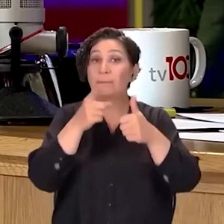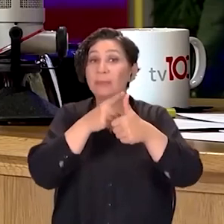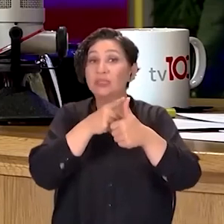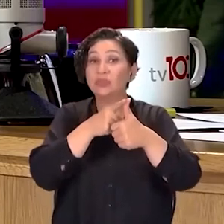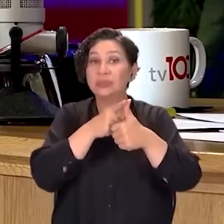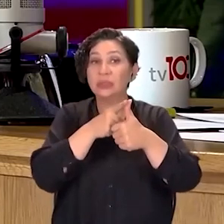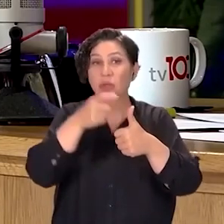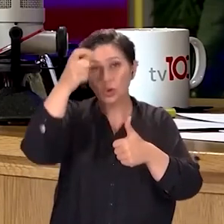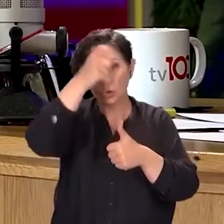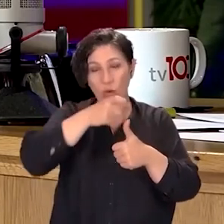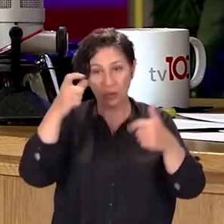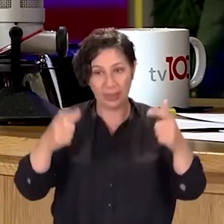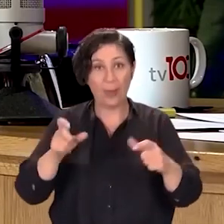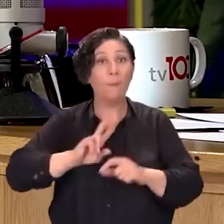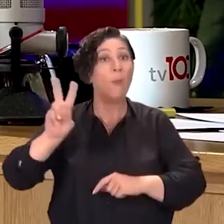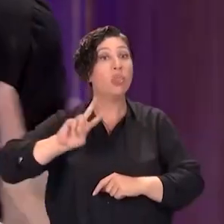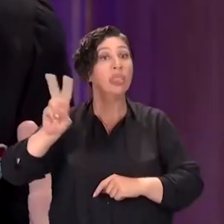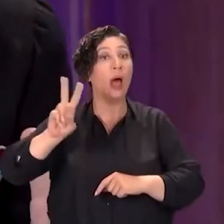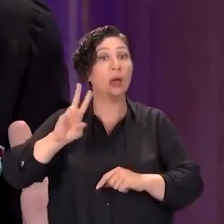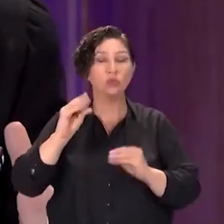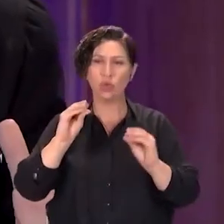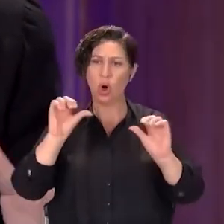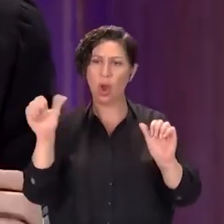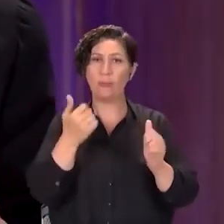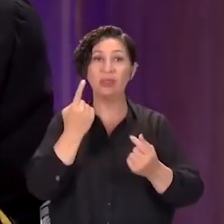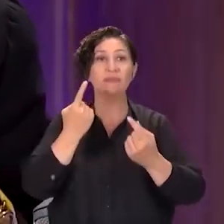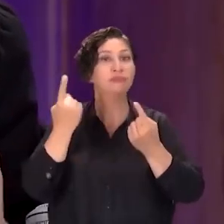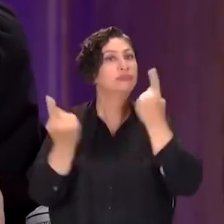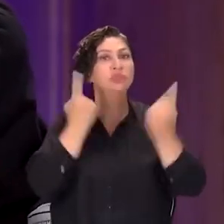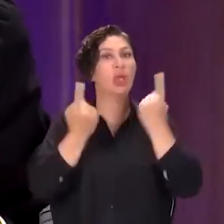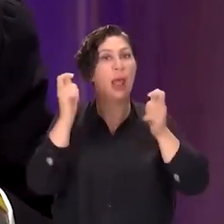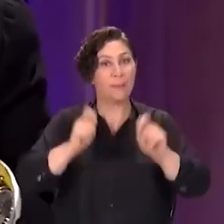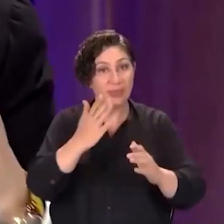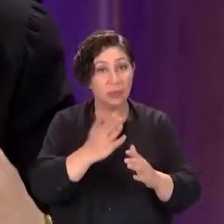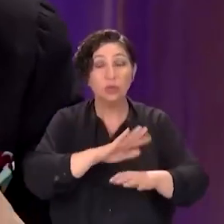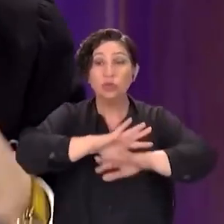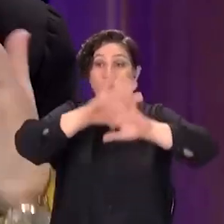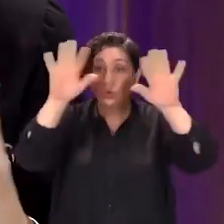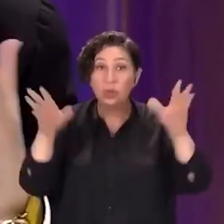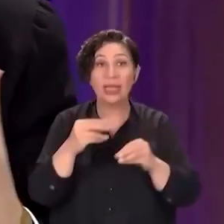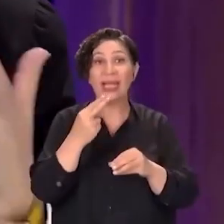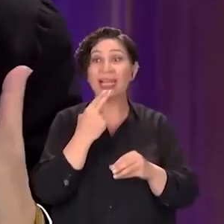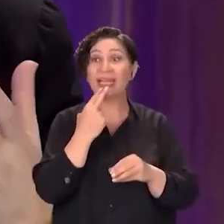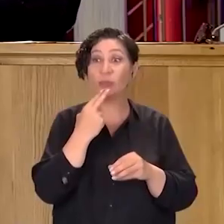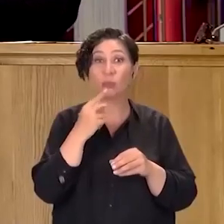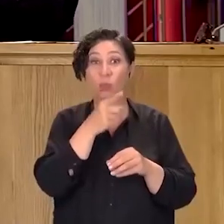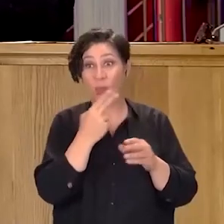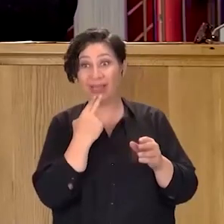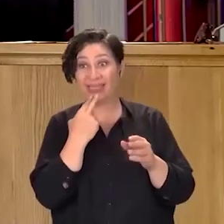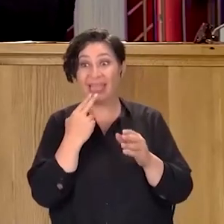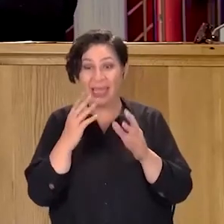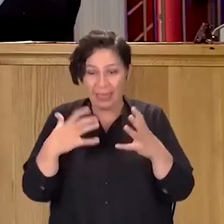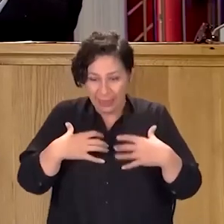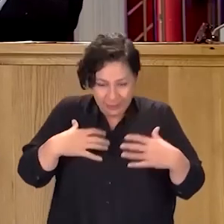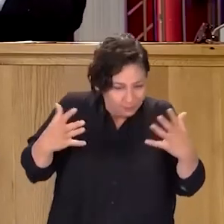Birincisi, Türkiye'de modada çok önemli bir şeyler yaptın. Sonra da bütün bu kadın, tabii ki bu kadın